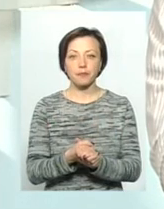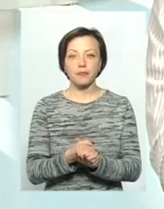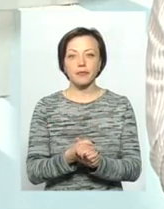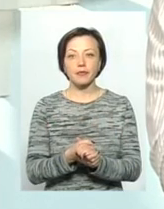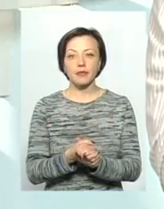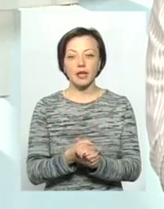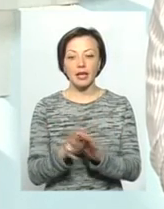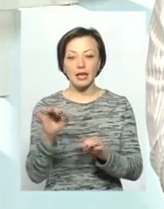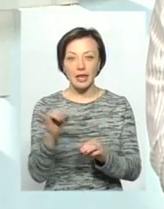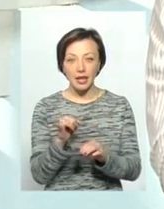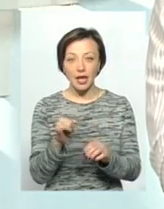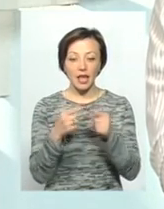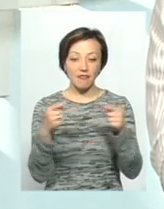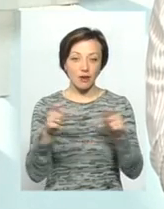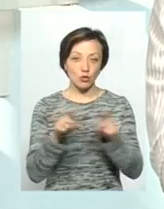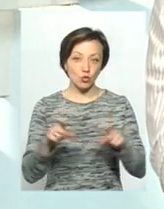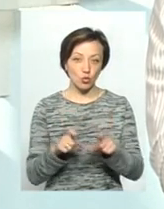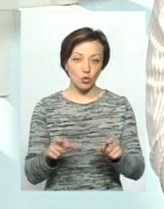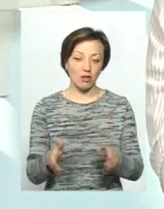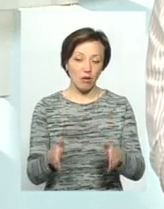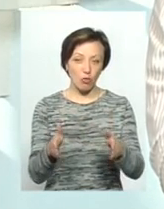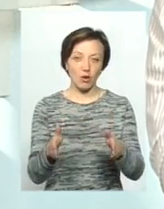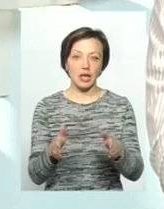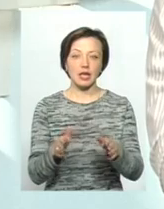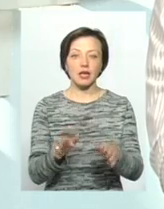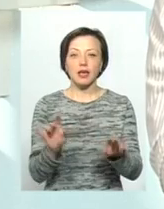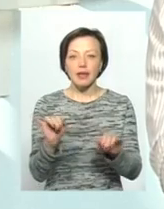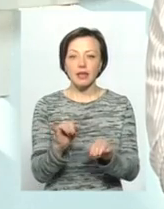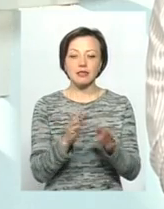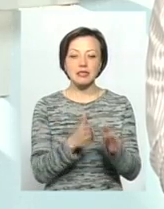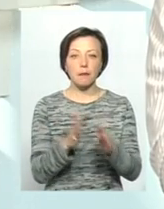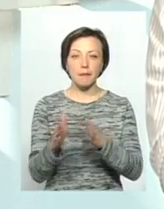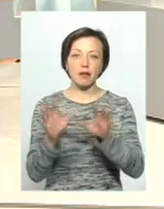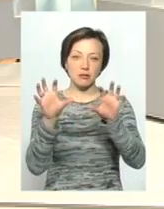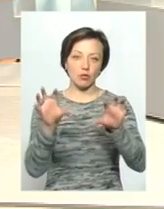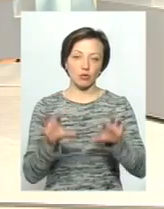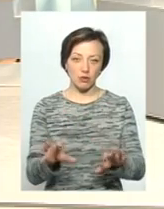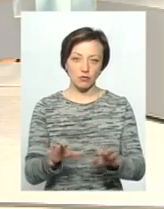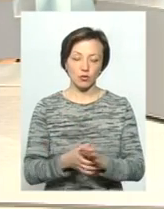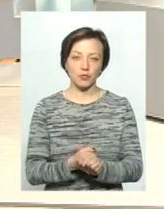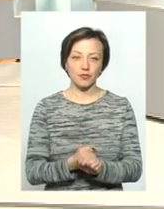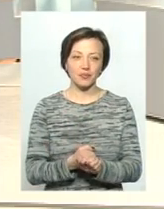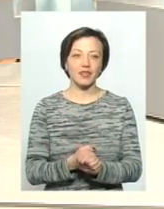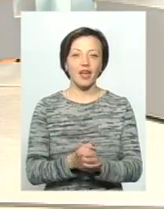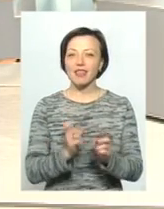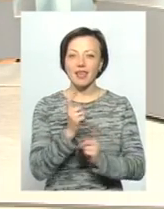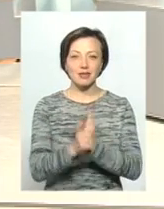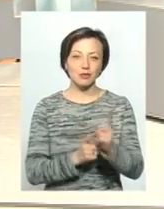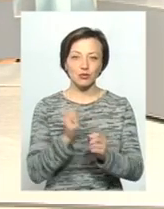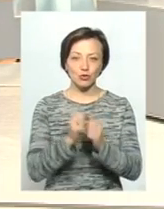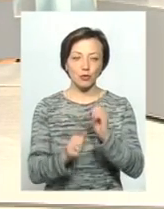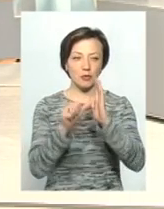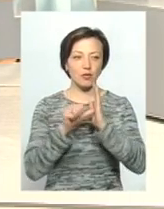підведена туди інфраструктура і стабільне законодавство. Тобто, щоб законодавство не змінювалося щопівроку.